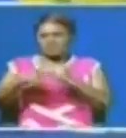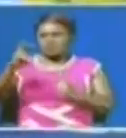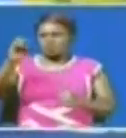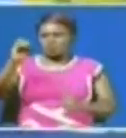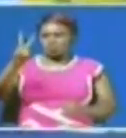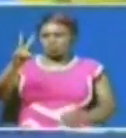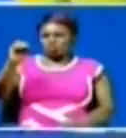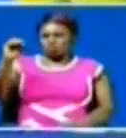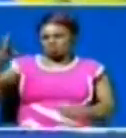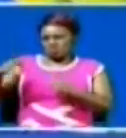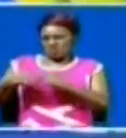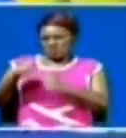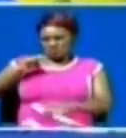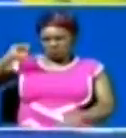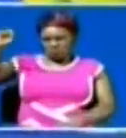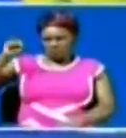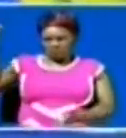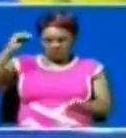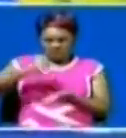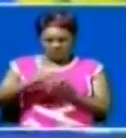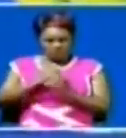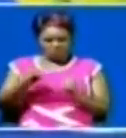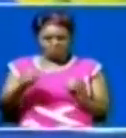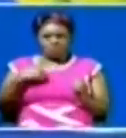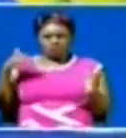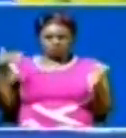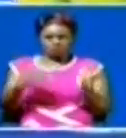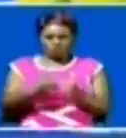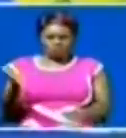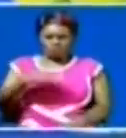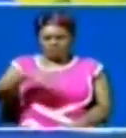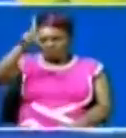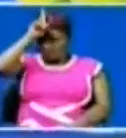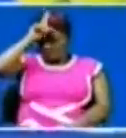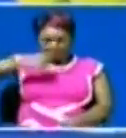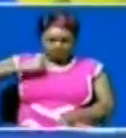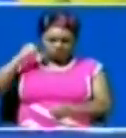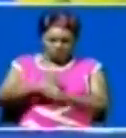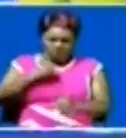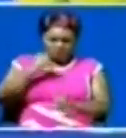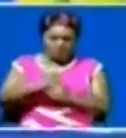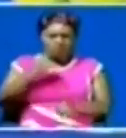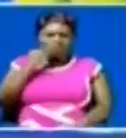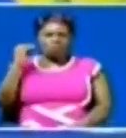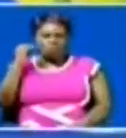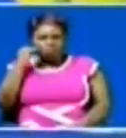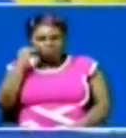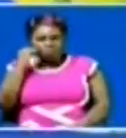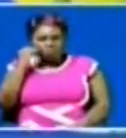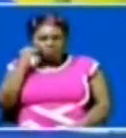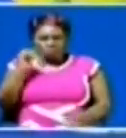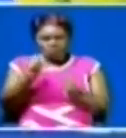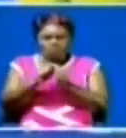2008 sikuingia siasa tena. Nikaacha nyumbani kufanya kazi zangu za nyumbani na kukaa na